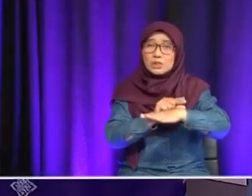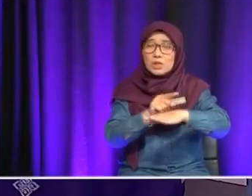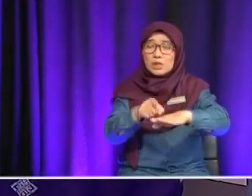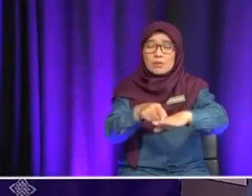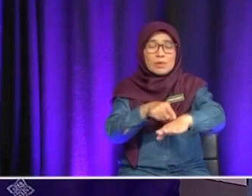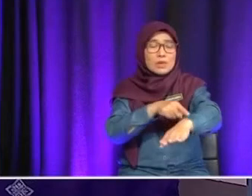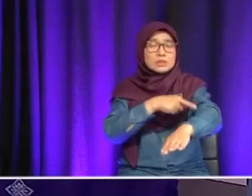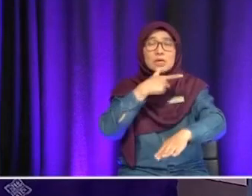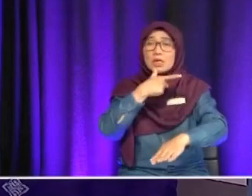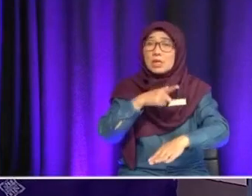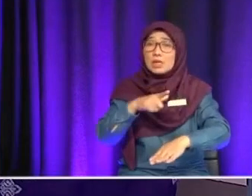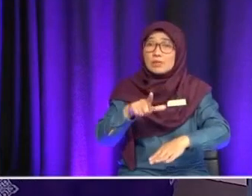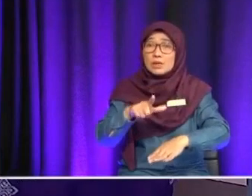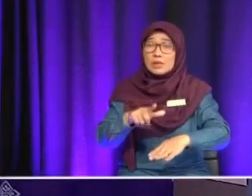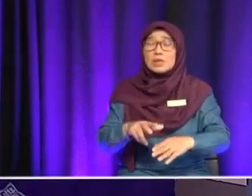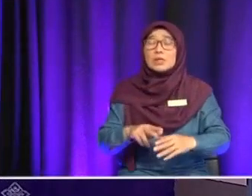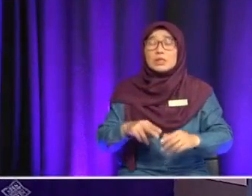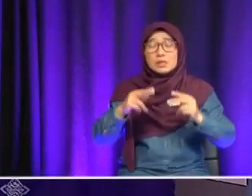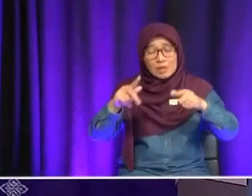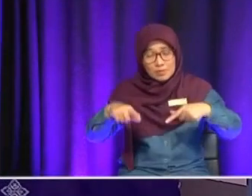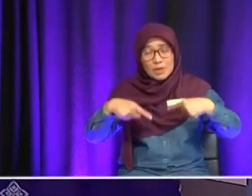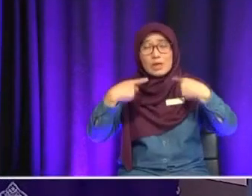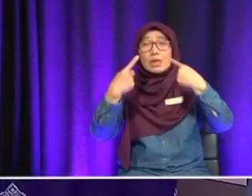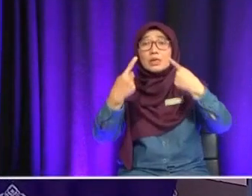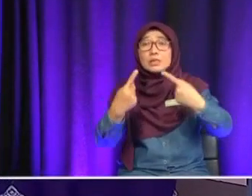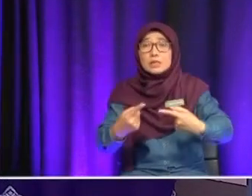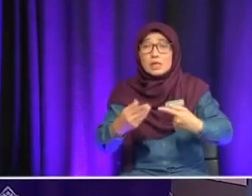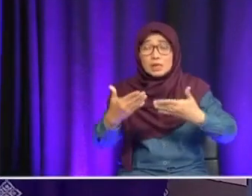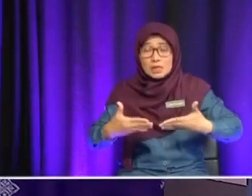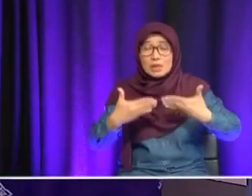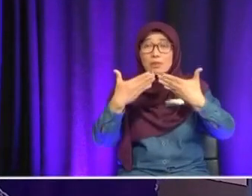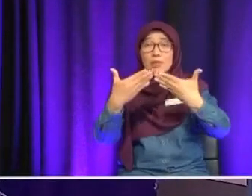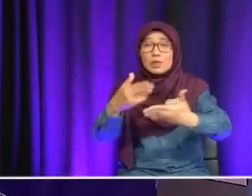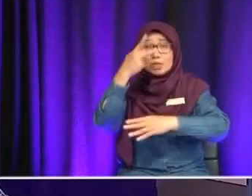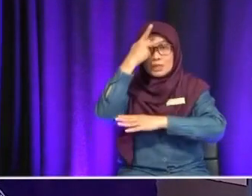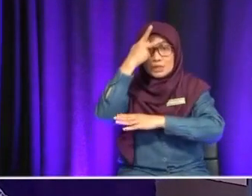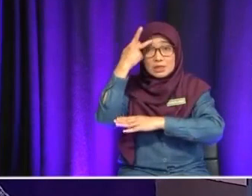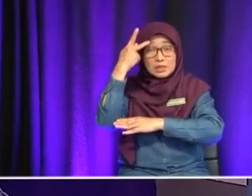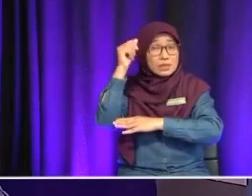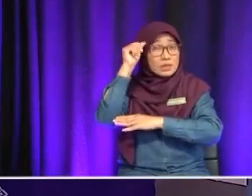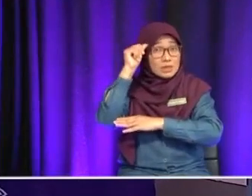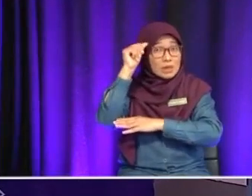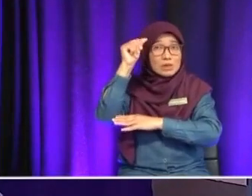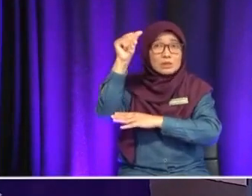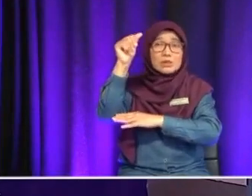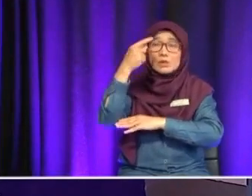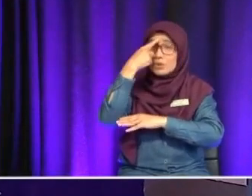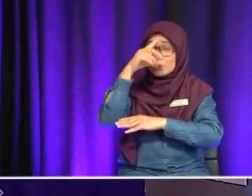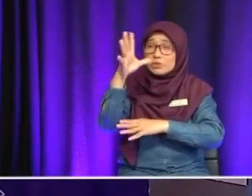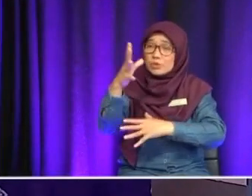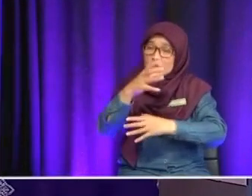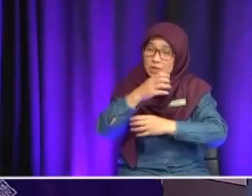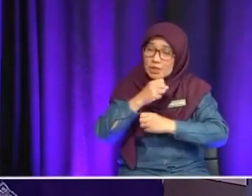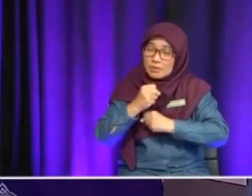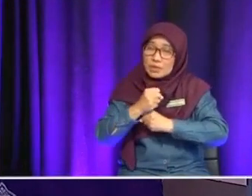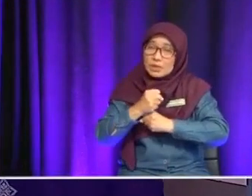kita kembalikan kita punya harta ini adalah kerana Allah semata-mata, untuk mendapatkan keredaan